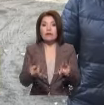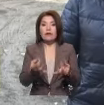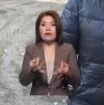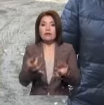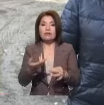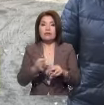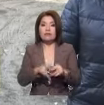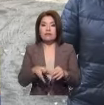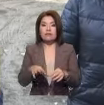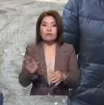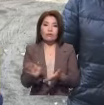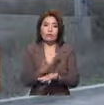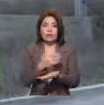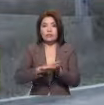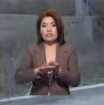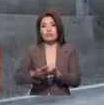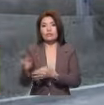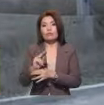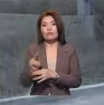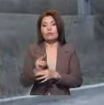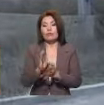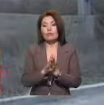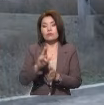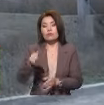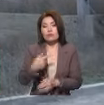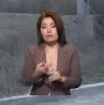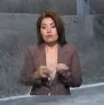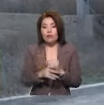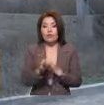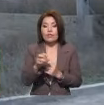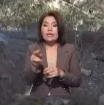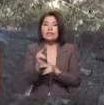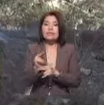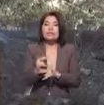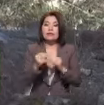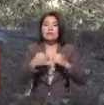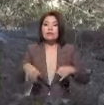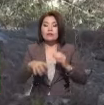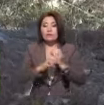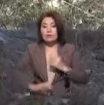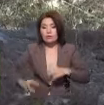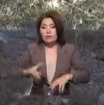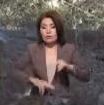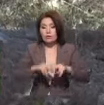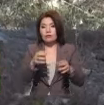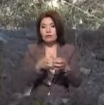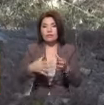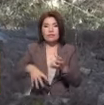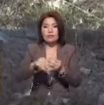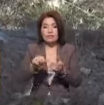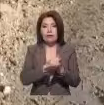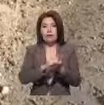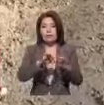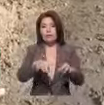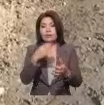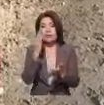үсті шебін салып, осы жолымызды дұрыстап берсе болды. Шенеуліктер тұрғын үй кешеніне инженерлік желіні тартқан құрылыс компаниясының барлық рұқсат қағаздары бар екенін